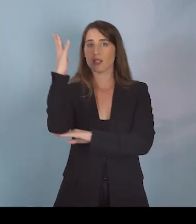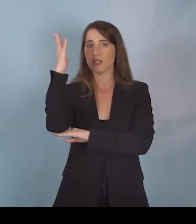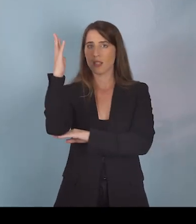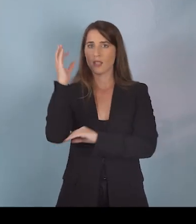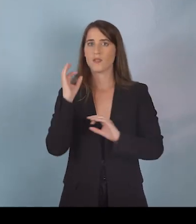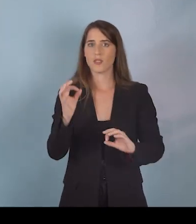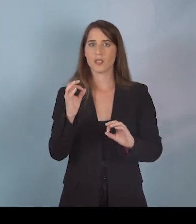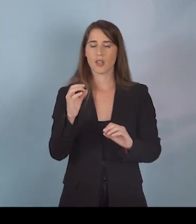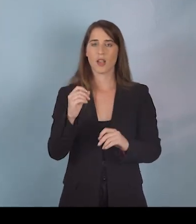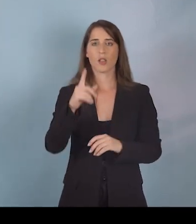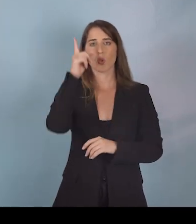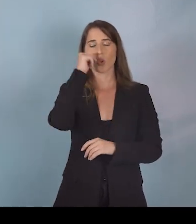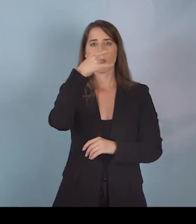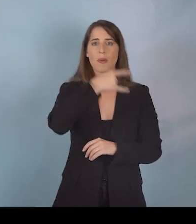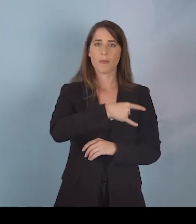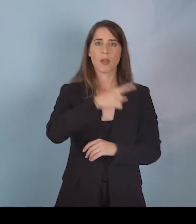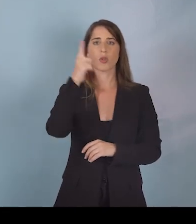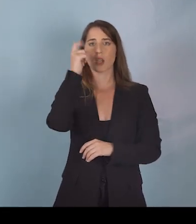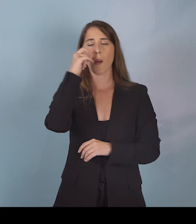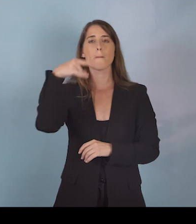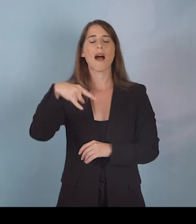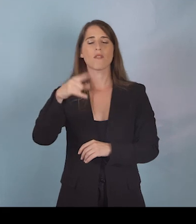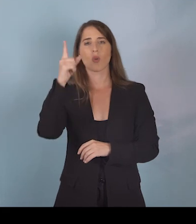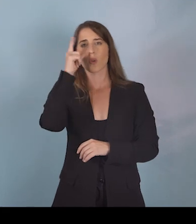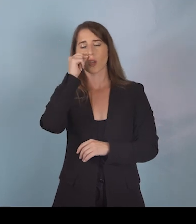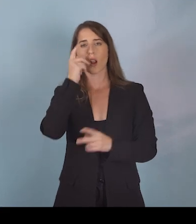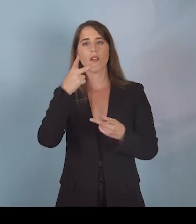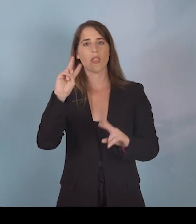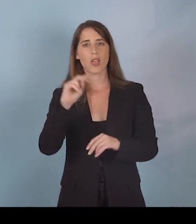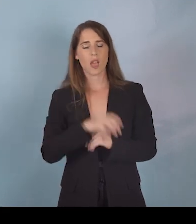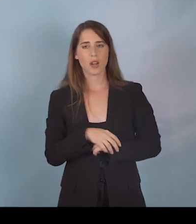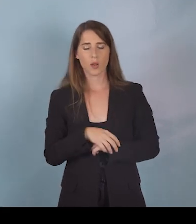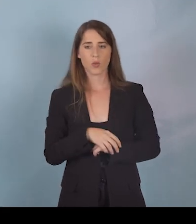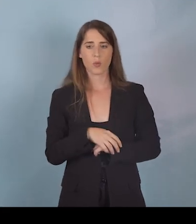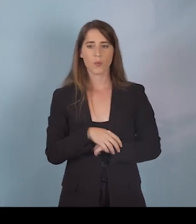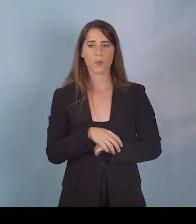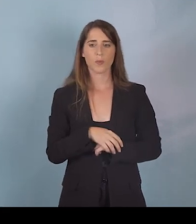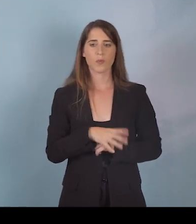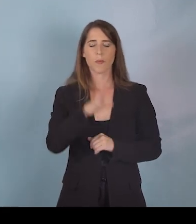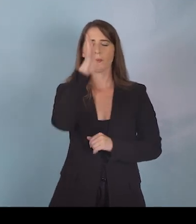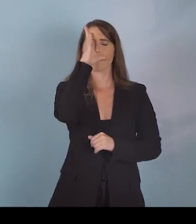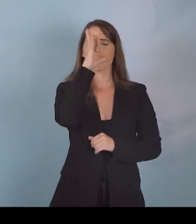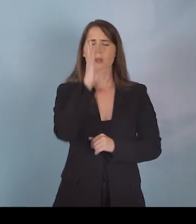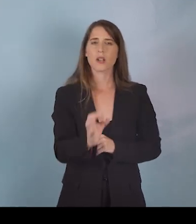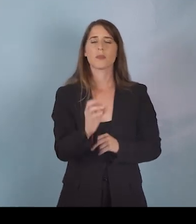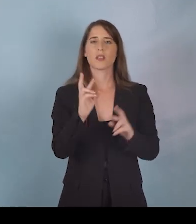τους τρεις συζητητές μας, τον κύριο Παπαδημούλη, τον κύριο Παύλου και τον κύριο Ελευθερίου. Πραγματικά